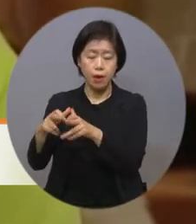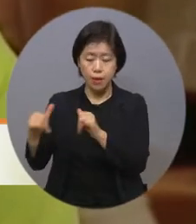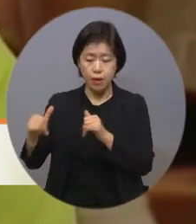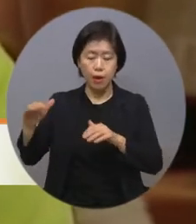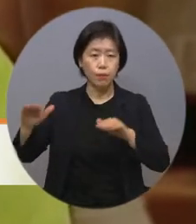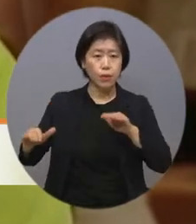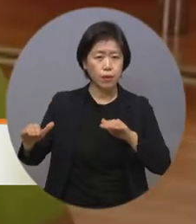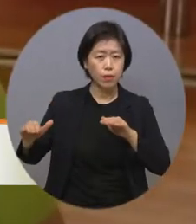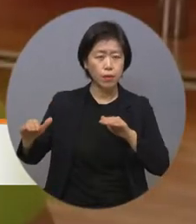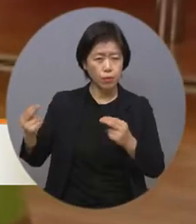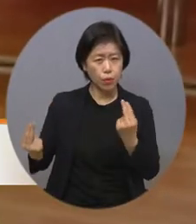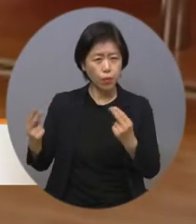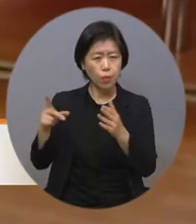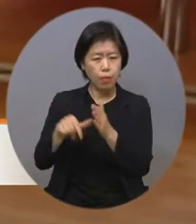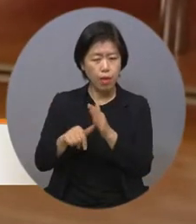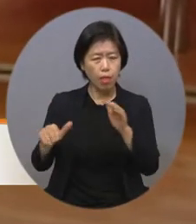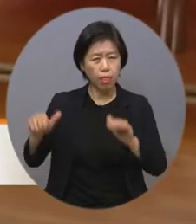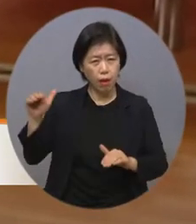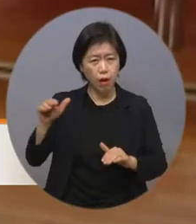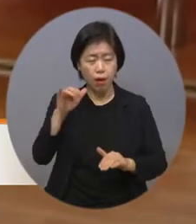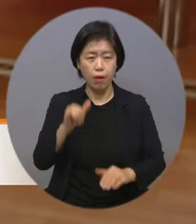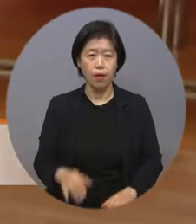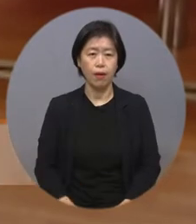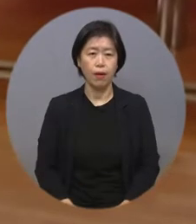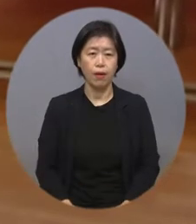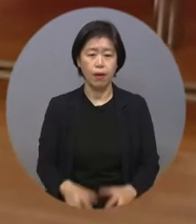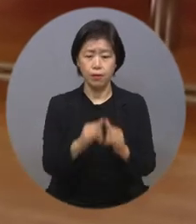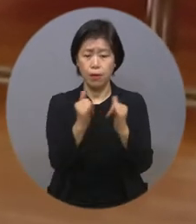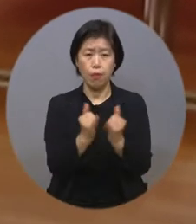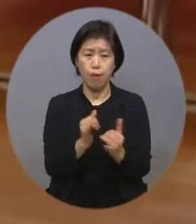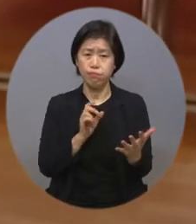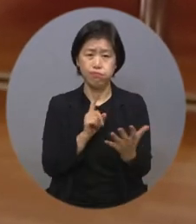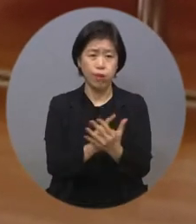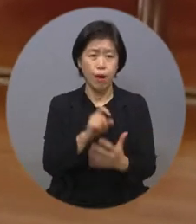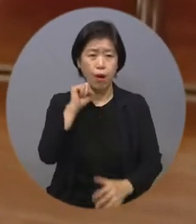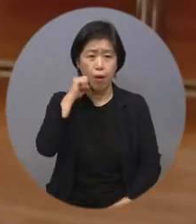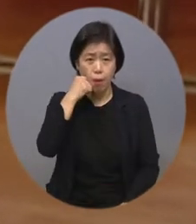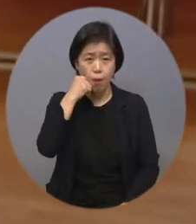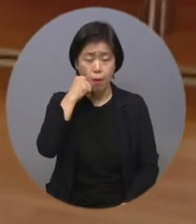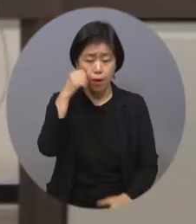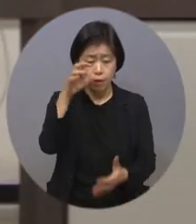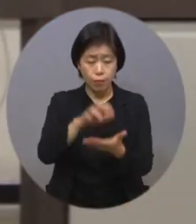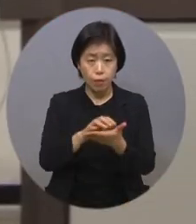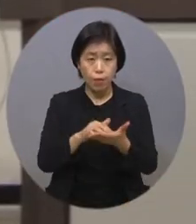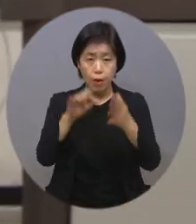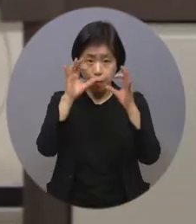장벽이 높다는 설명입니다. 장애여성의 어려움은 통계에서도 드러납니다.